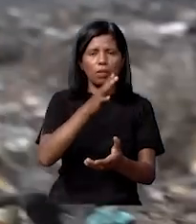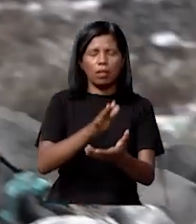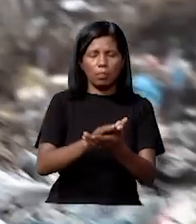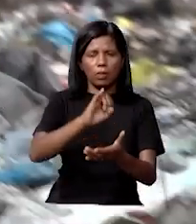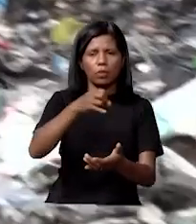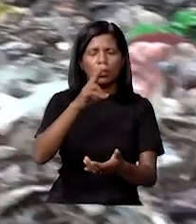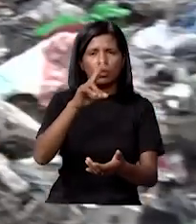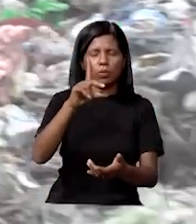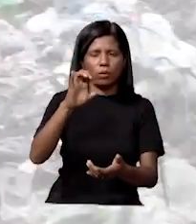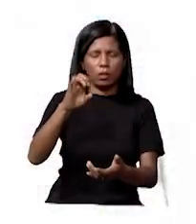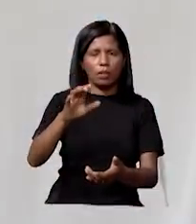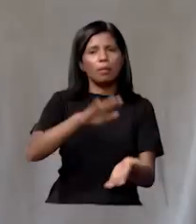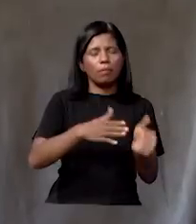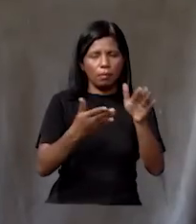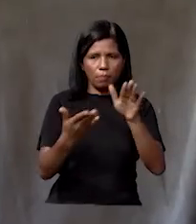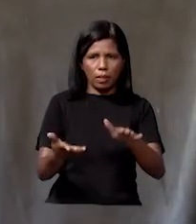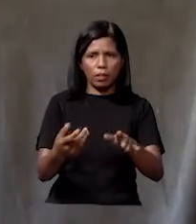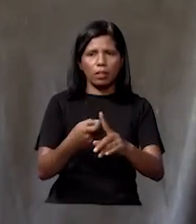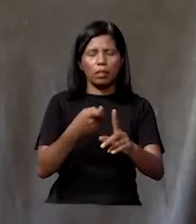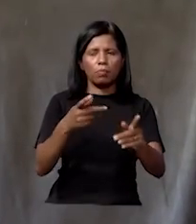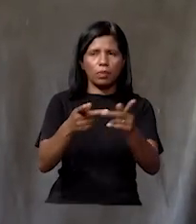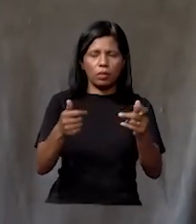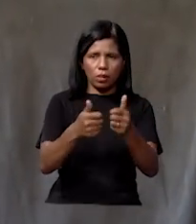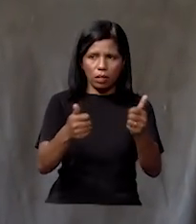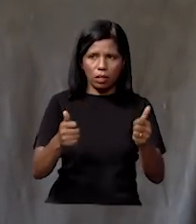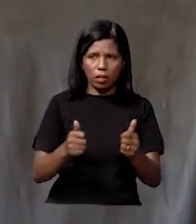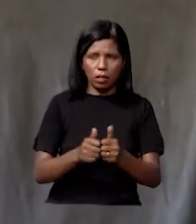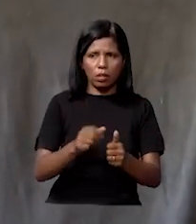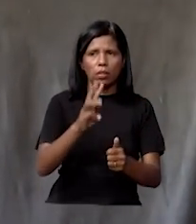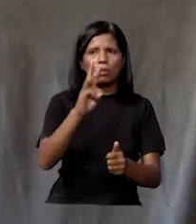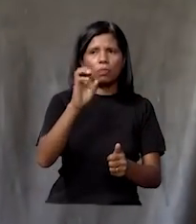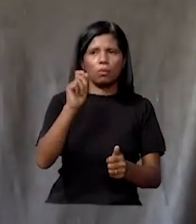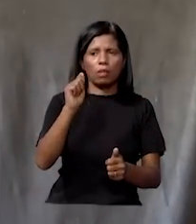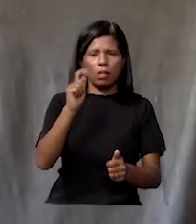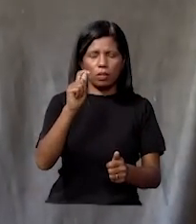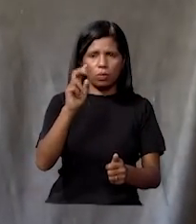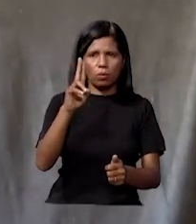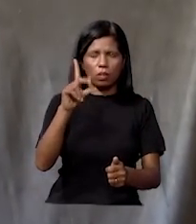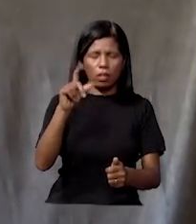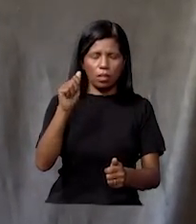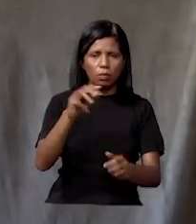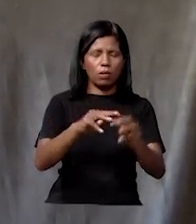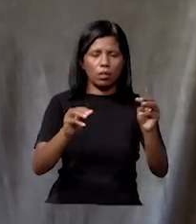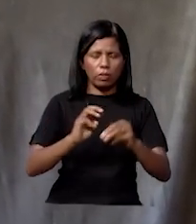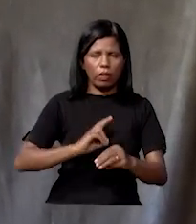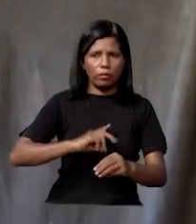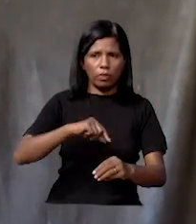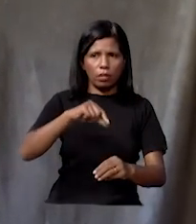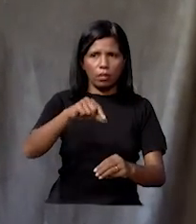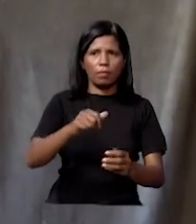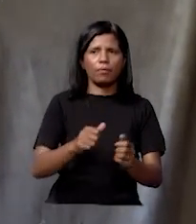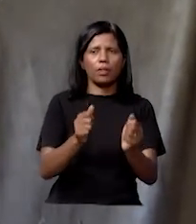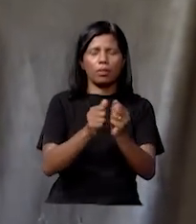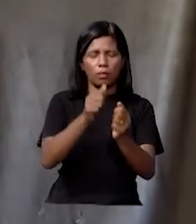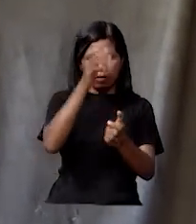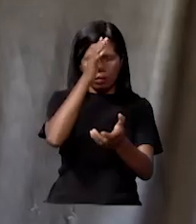Saldanha, Matebian, husi posto administrativo Uatulari, município Viqueque. Rogaya, honia